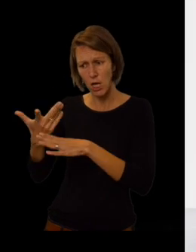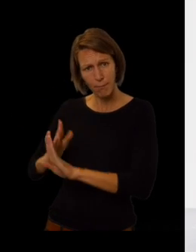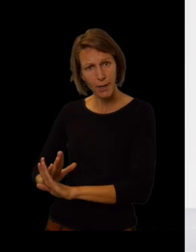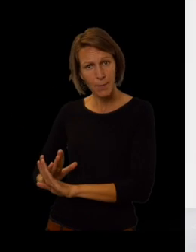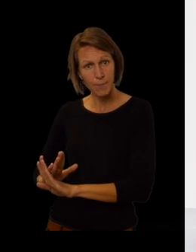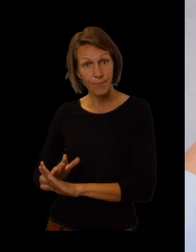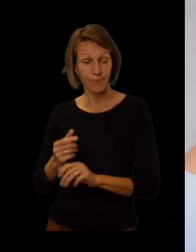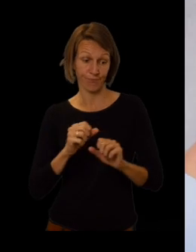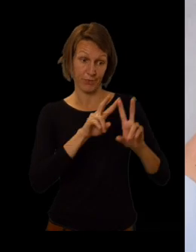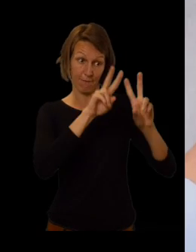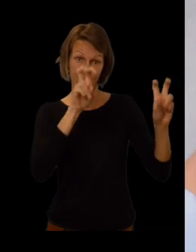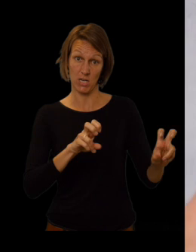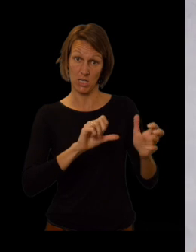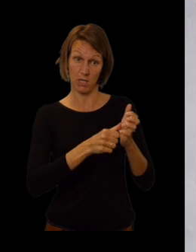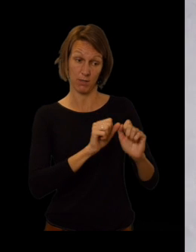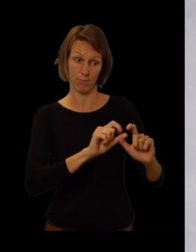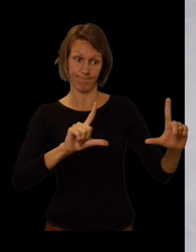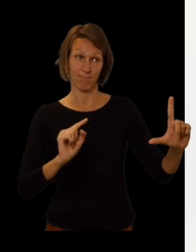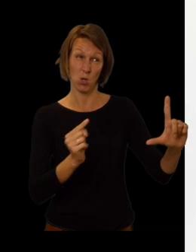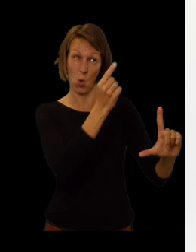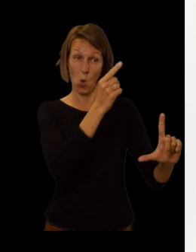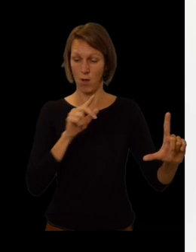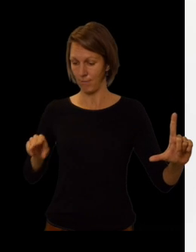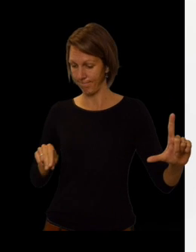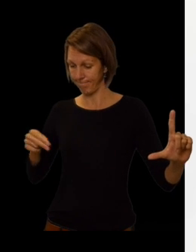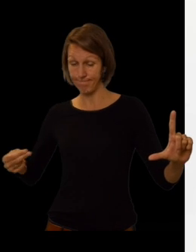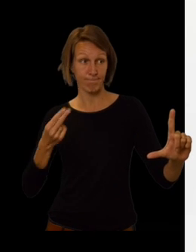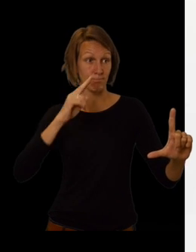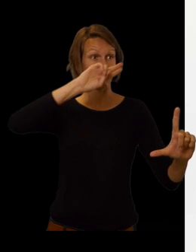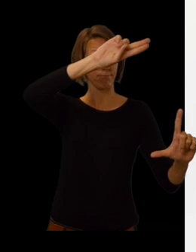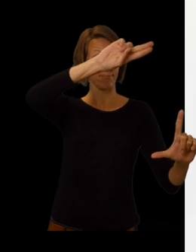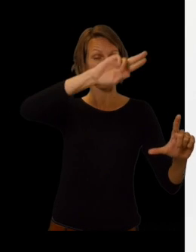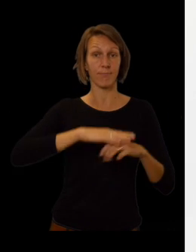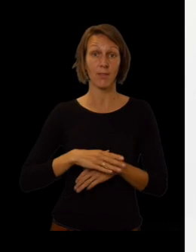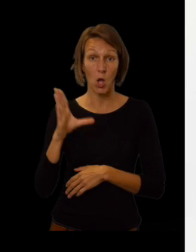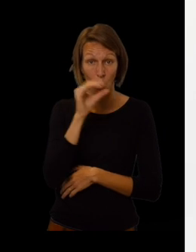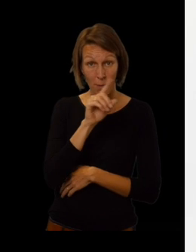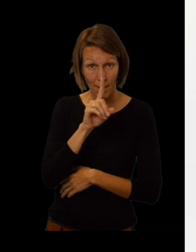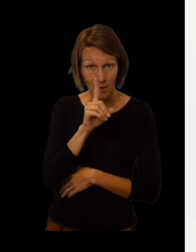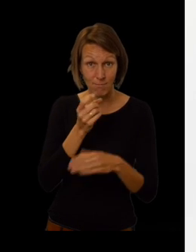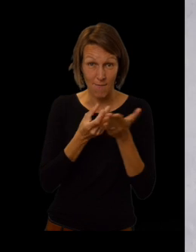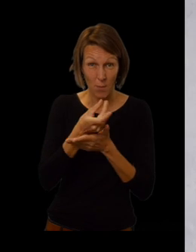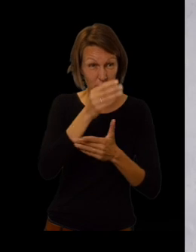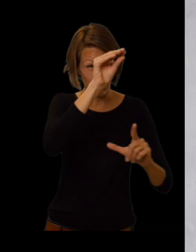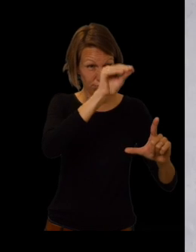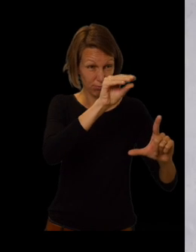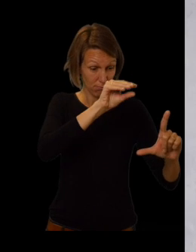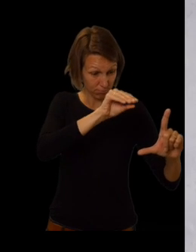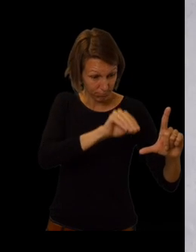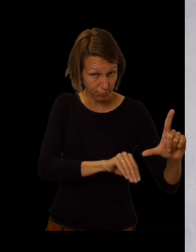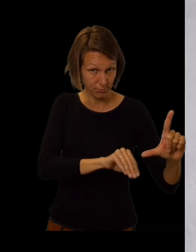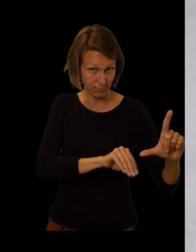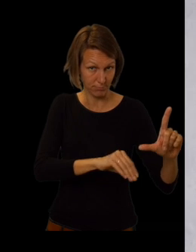fiche d'identification en haut à gauche. Sans oublier, et c'est très important, de compléter les informations